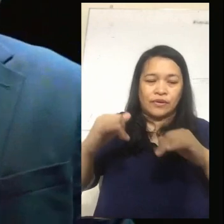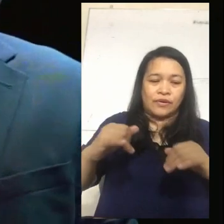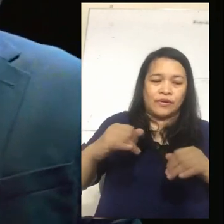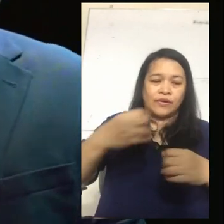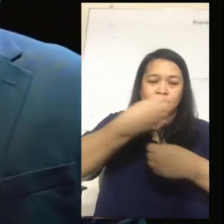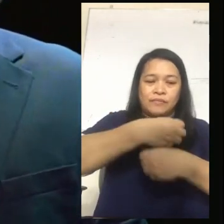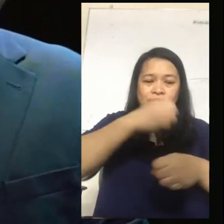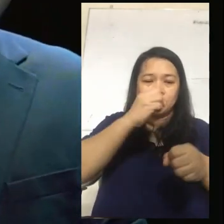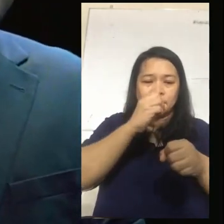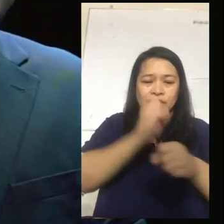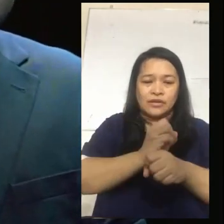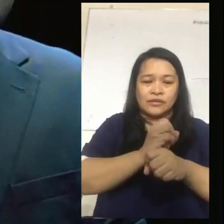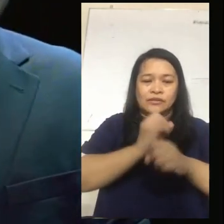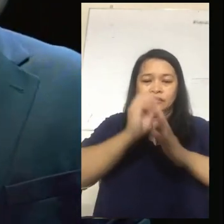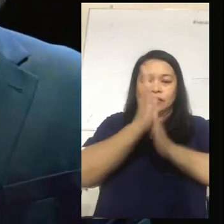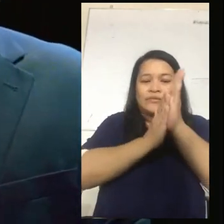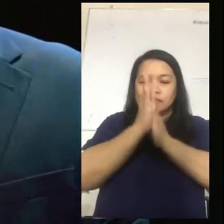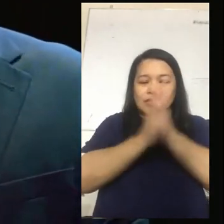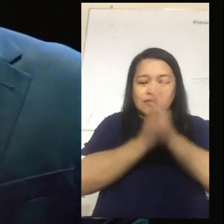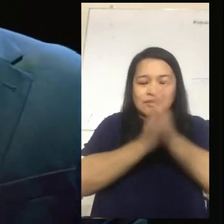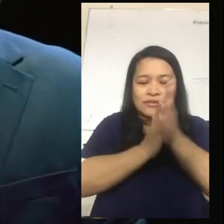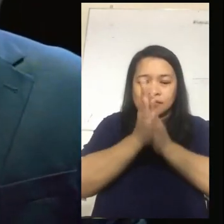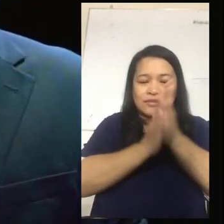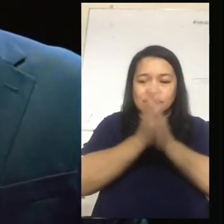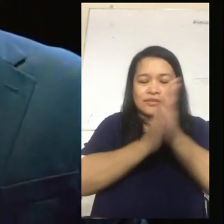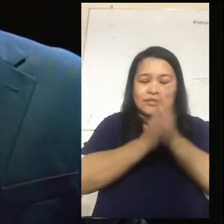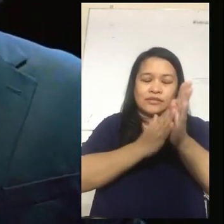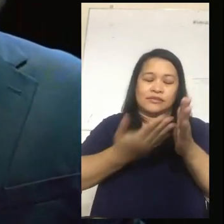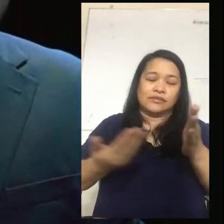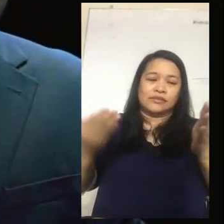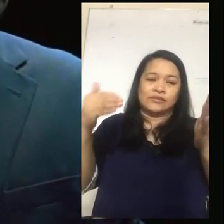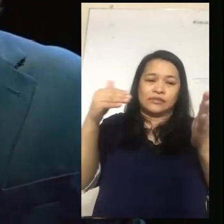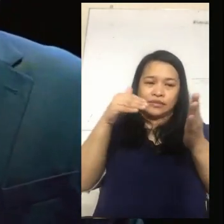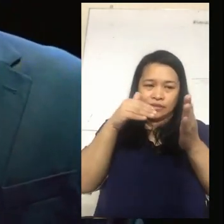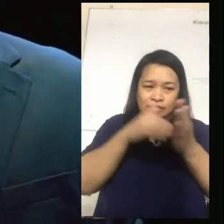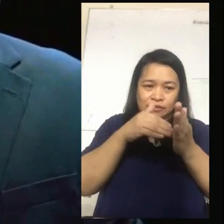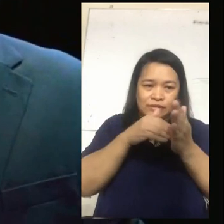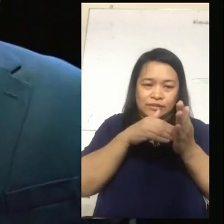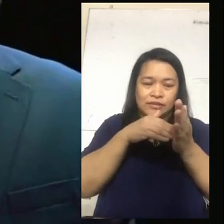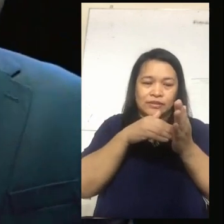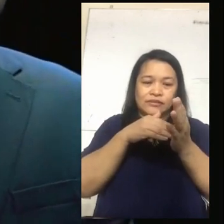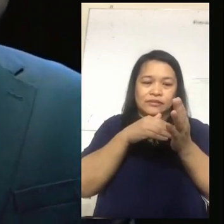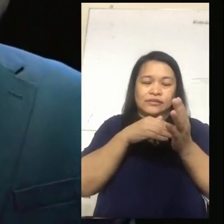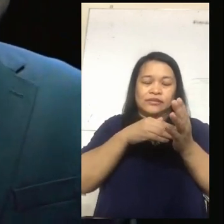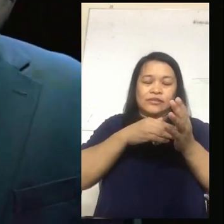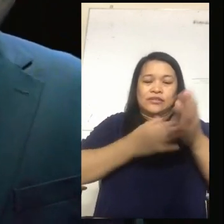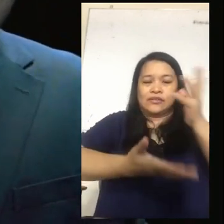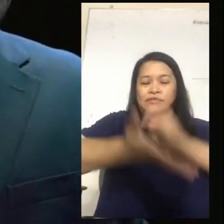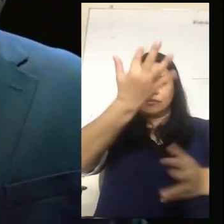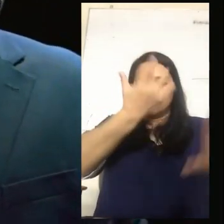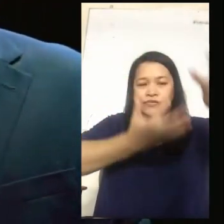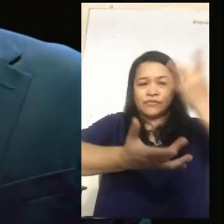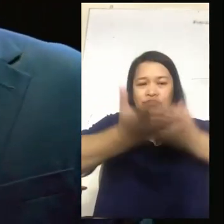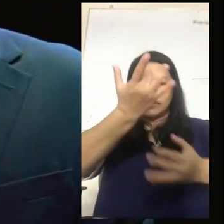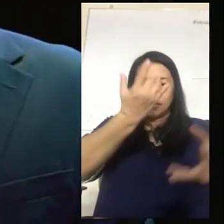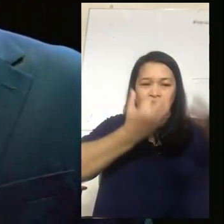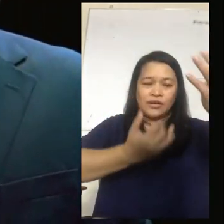ay tila bagang lumalamig na. I pray, Lord, na muling umalab para sa